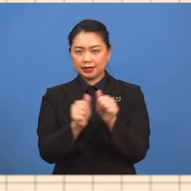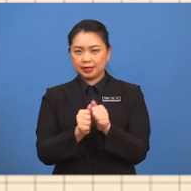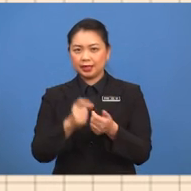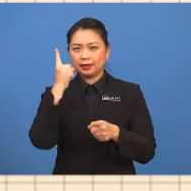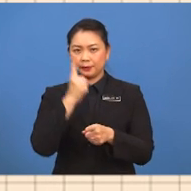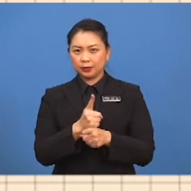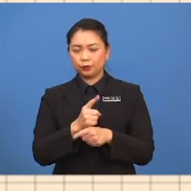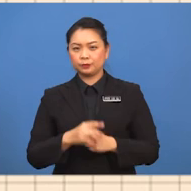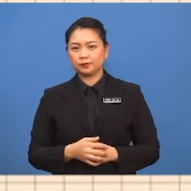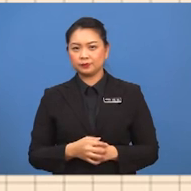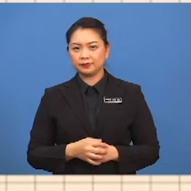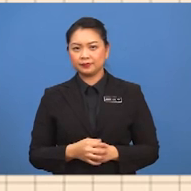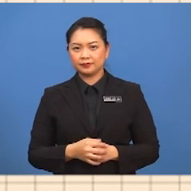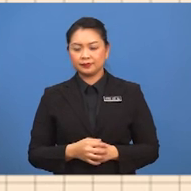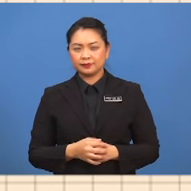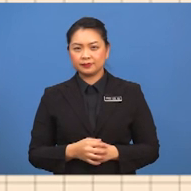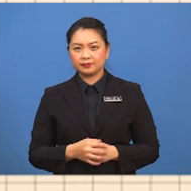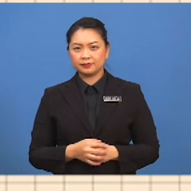betul.